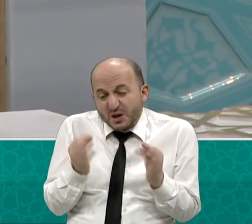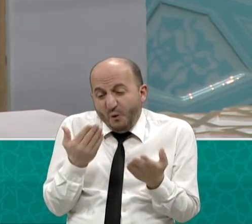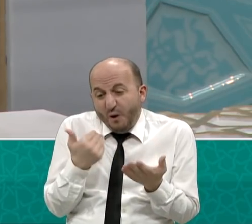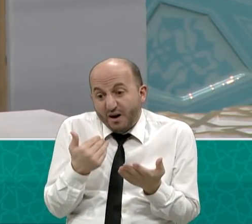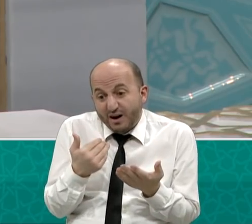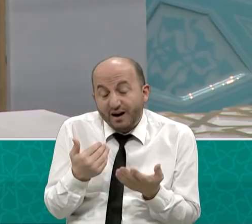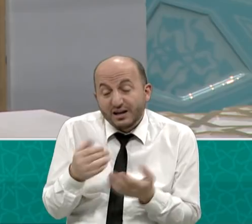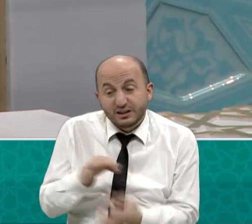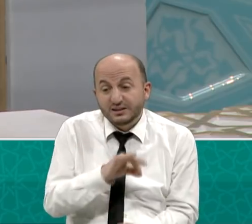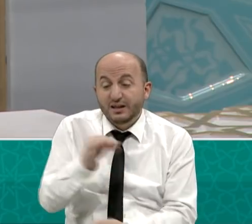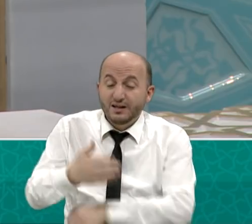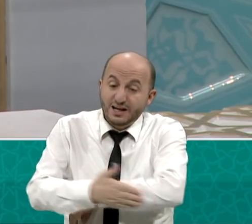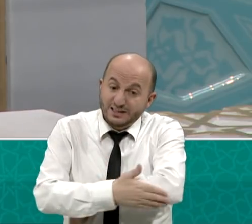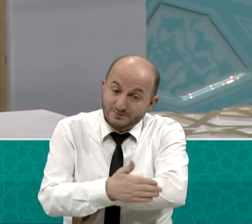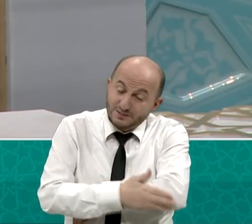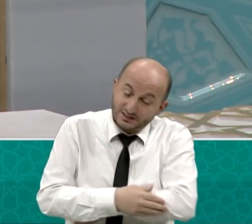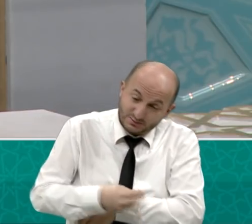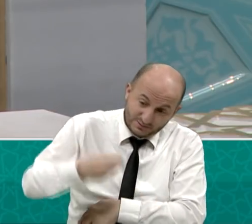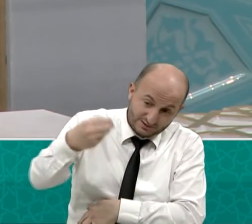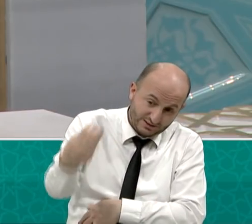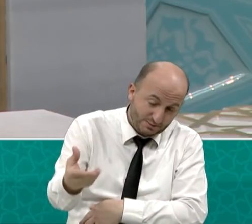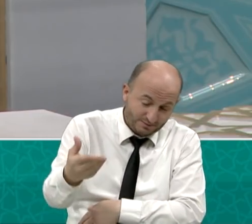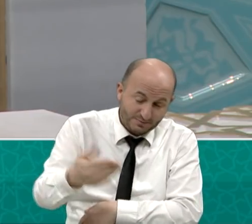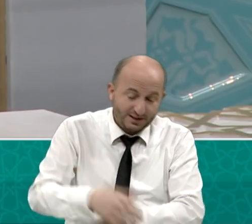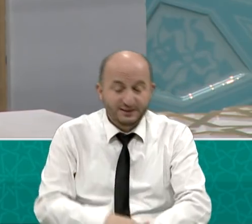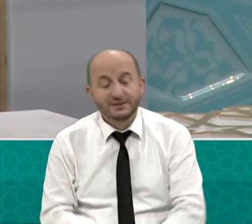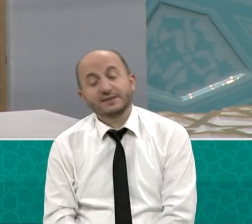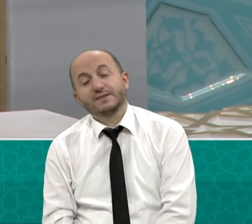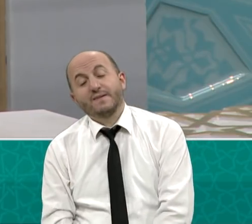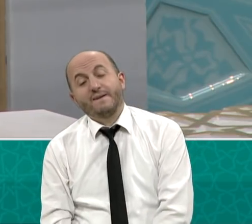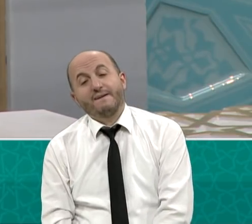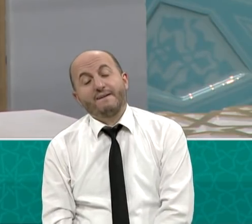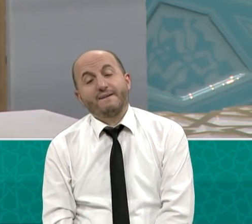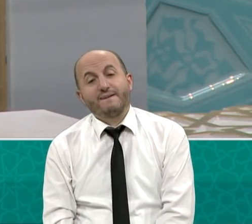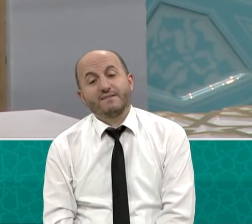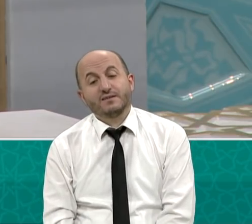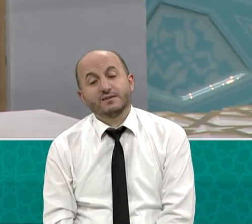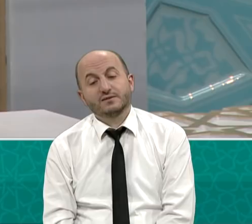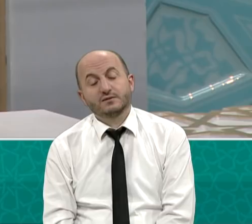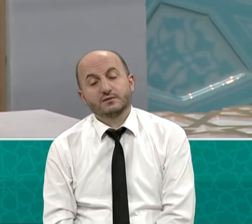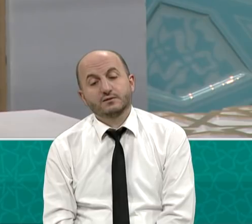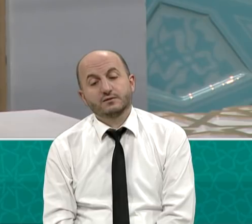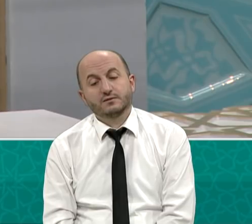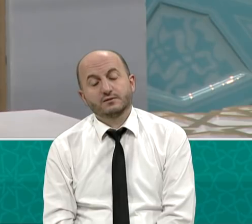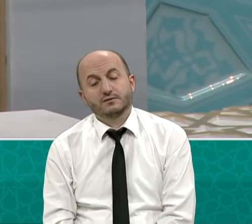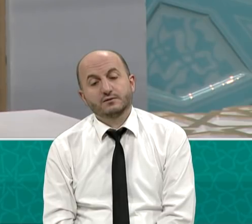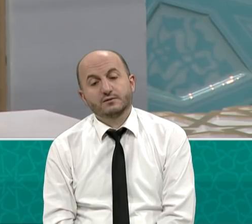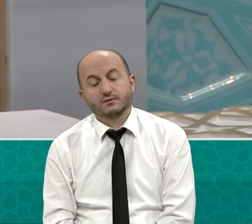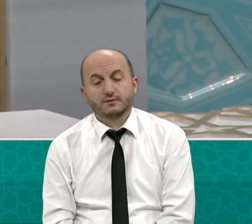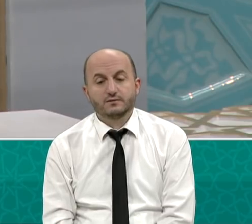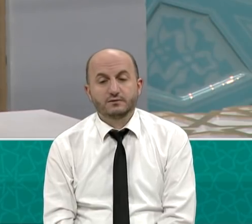insanlara yardım elini açıp uzatabilmektir akabe. Yetmedi. Sümme kâne minellezîne